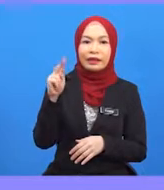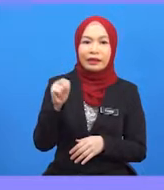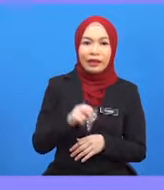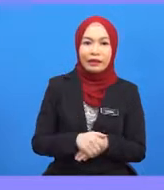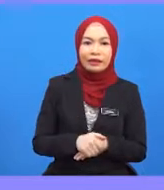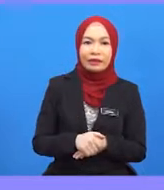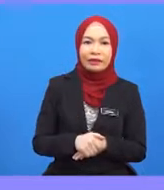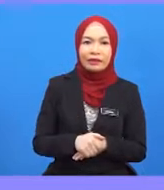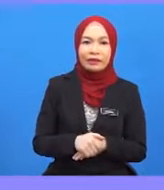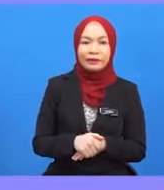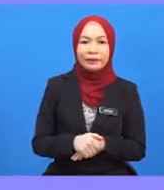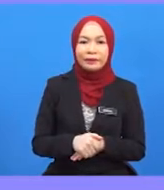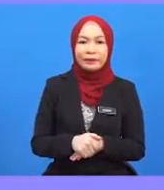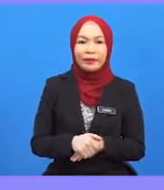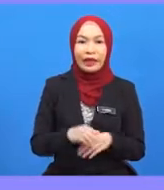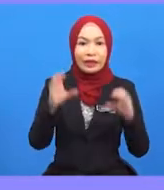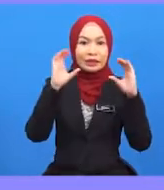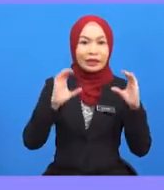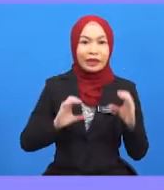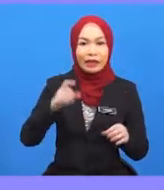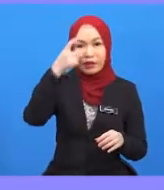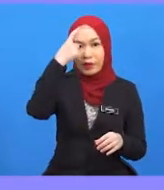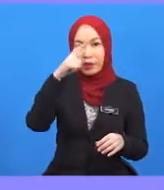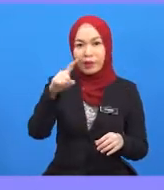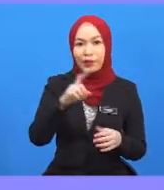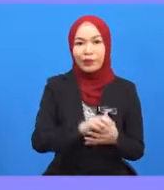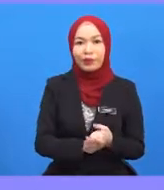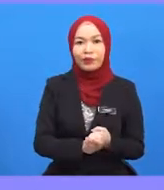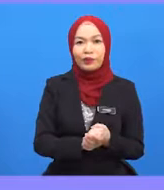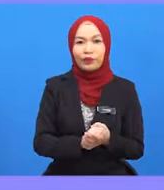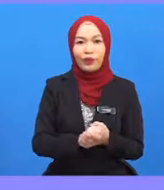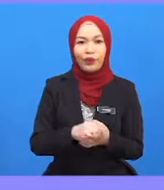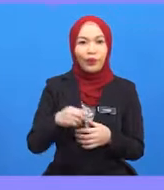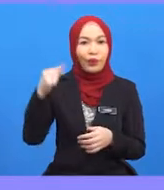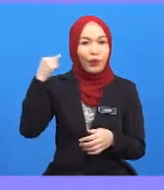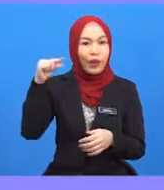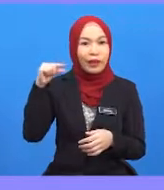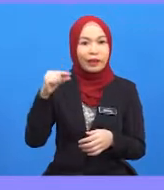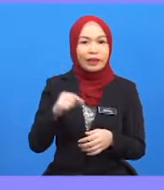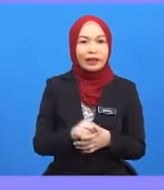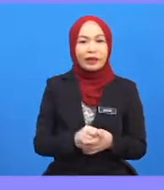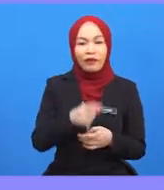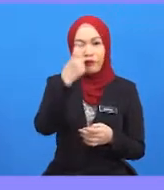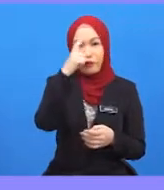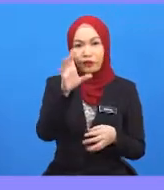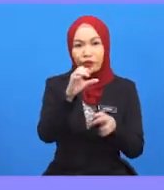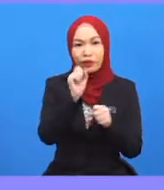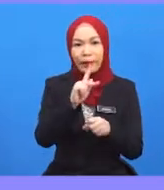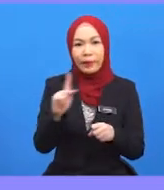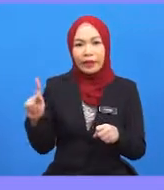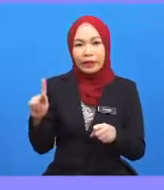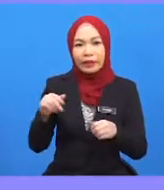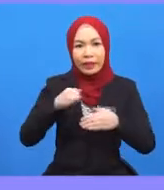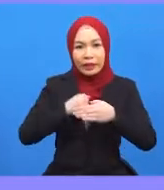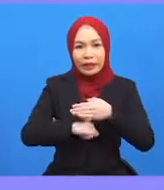Pentitratan ialah satu kaedah analisis kuantitatif untuk menentukan isi padu asid yang